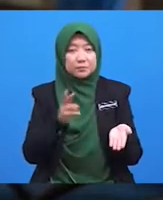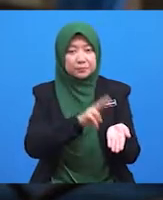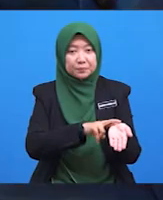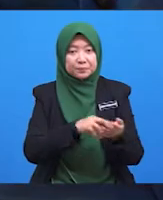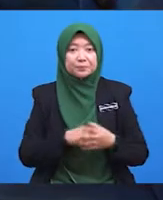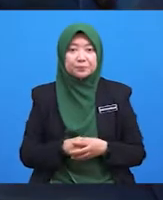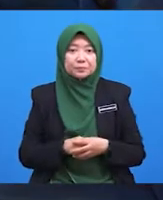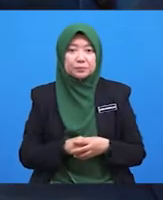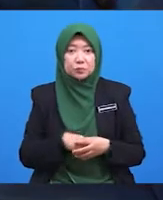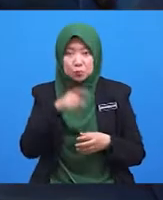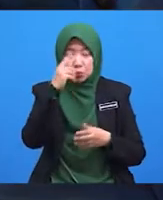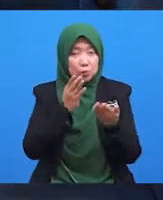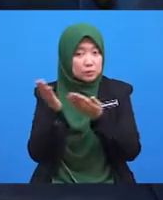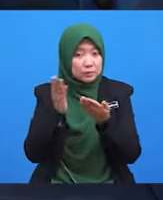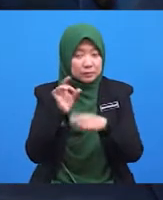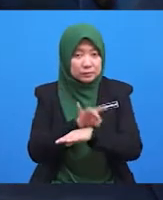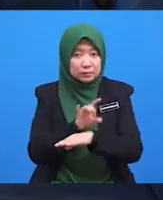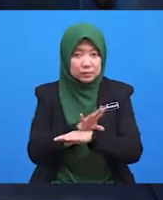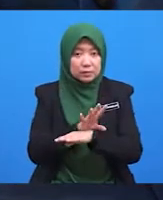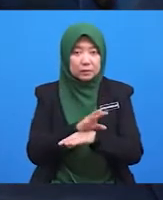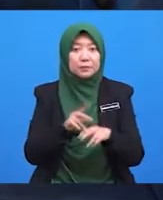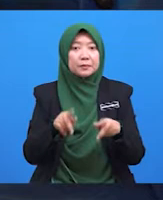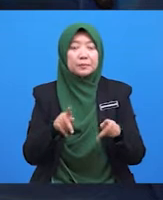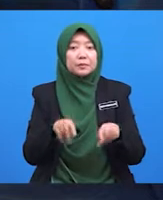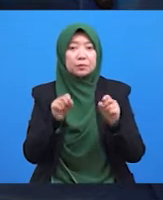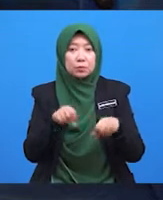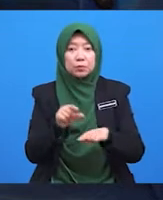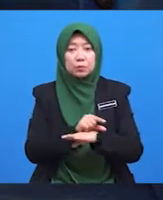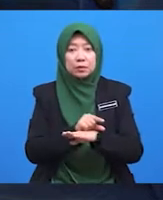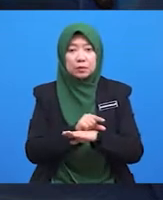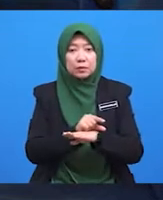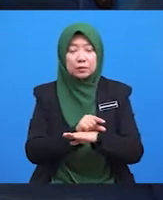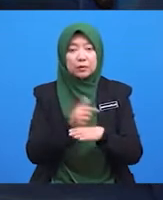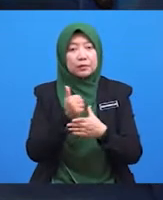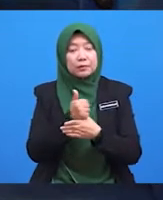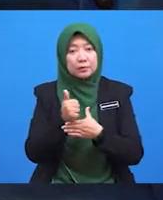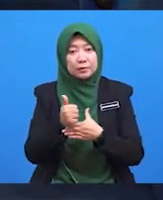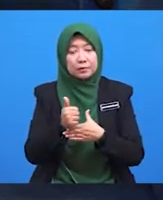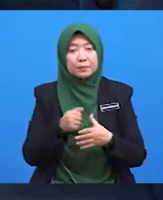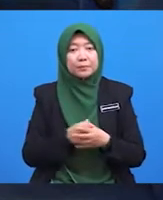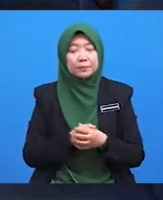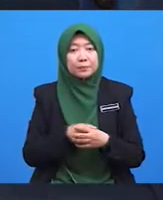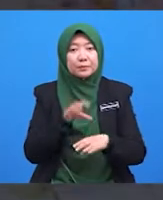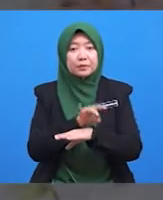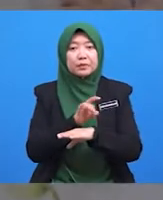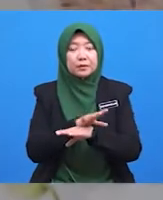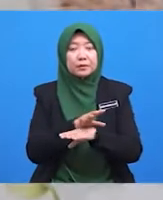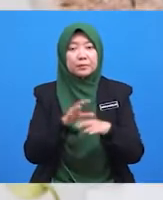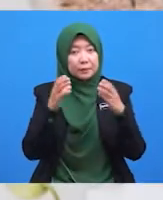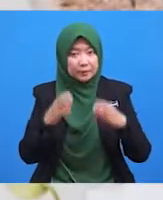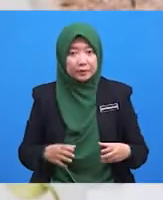dirawat. Untuk khidmat nasihat, para pelajar boleh menggunakan antara nasihat ini kepada